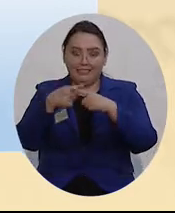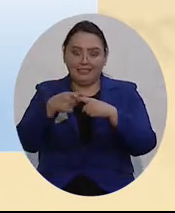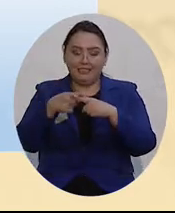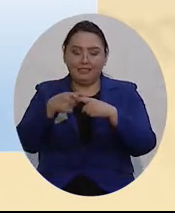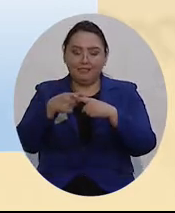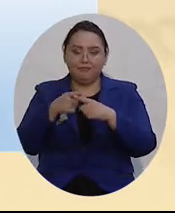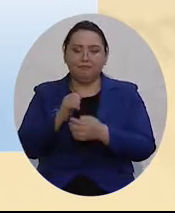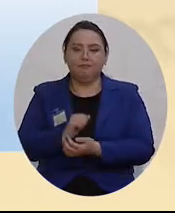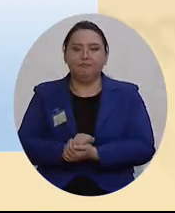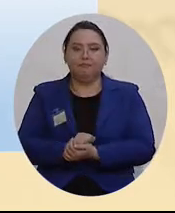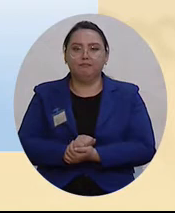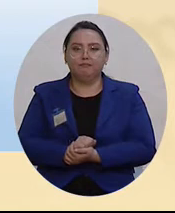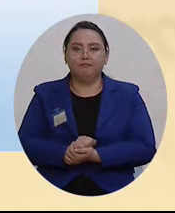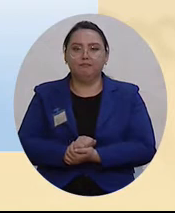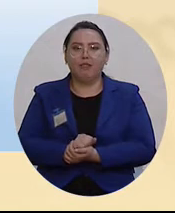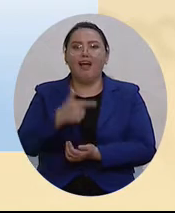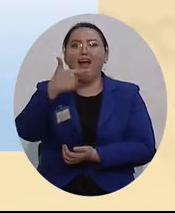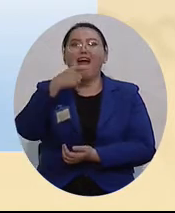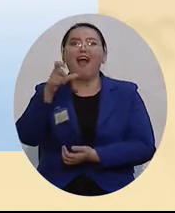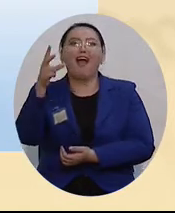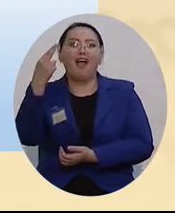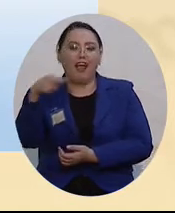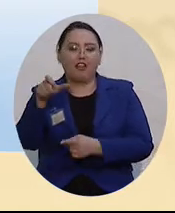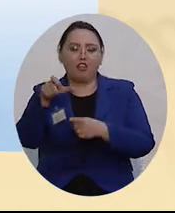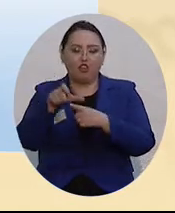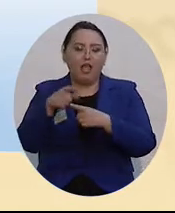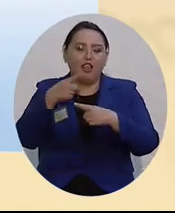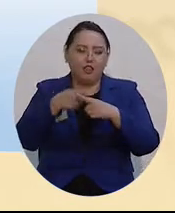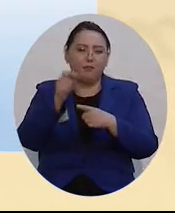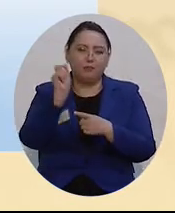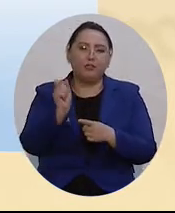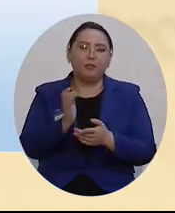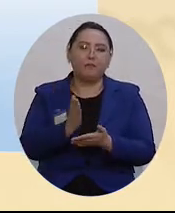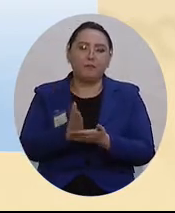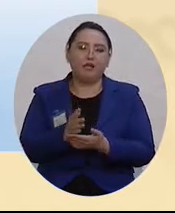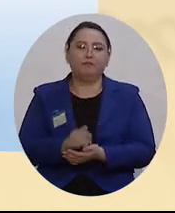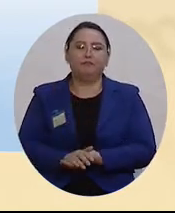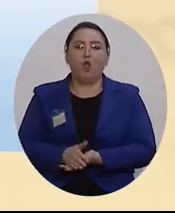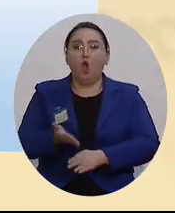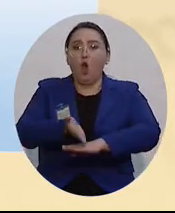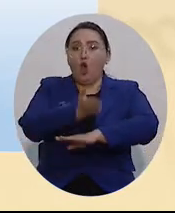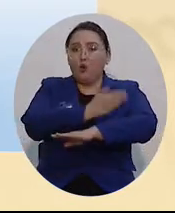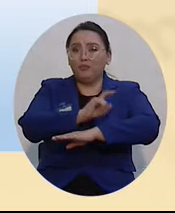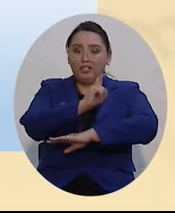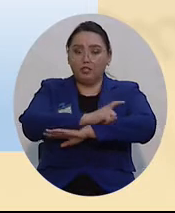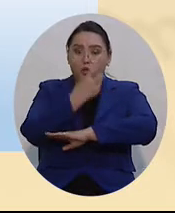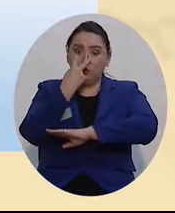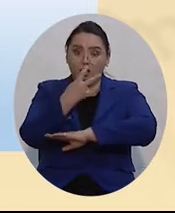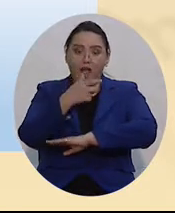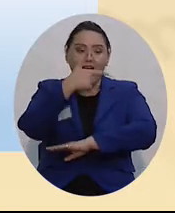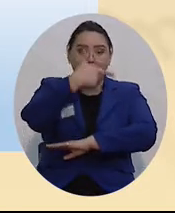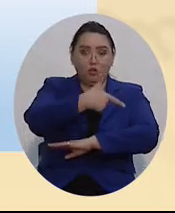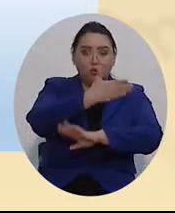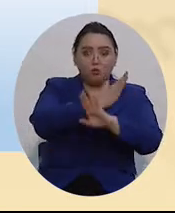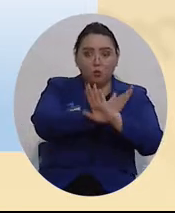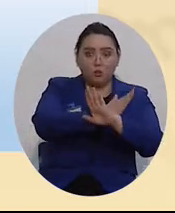мөн урьдчилан олохын гээд нөхцөлийг залгсан байна. За тэгэхээр бидний өмнөх хичээл дээр үзснээр гүйвэлгчээр